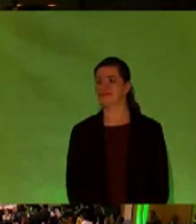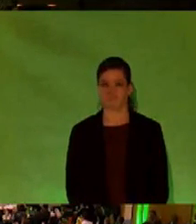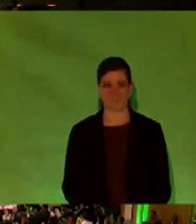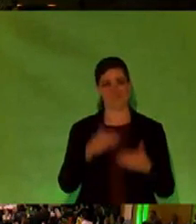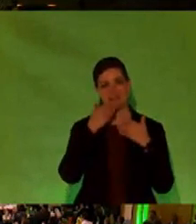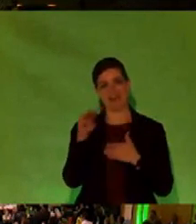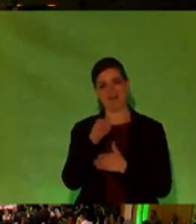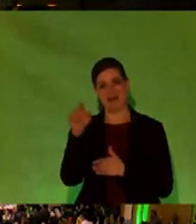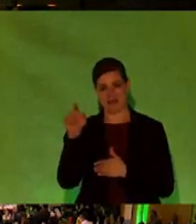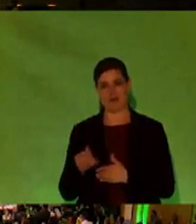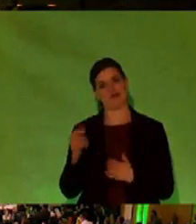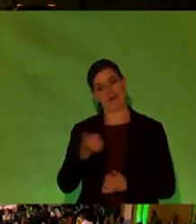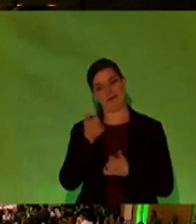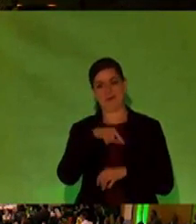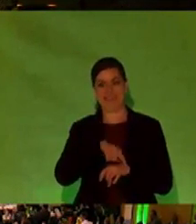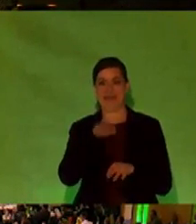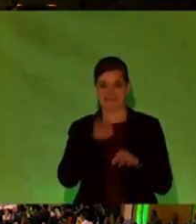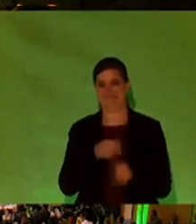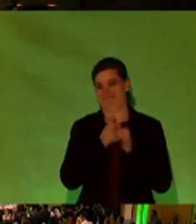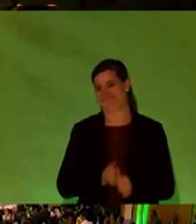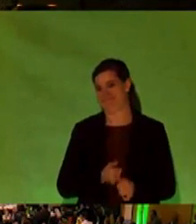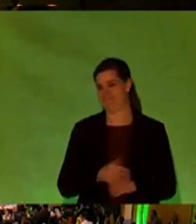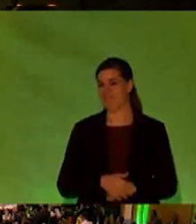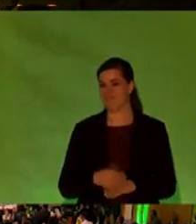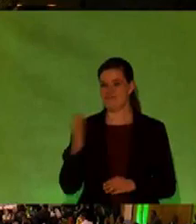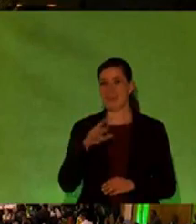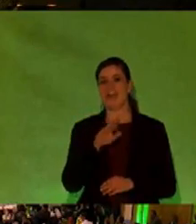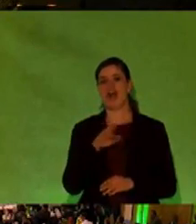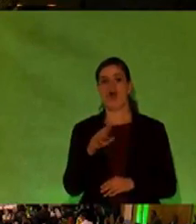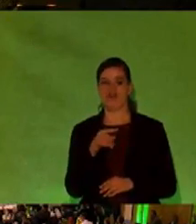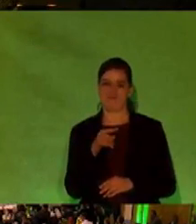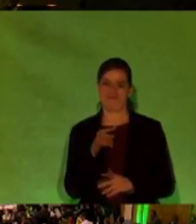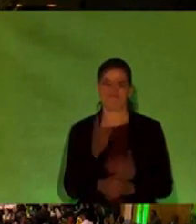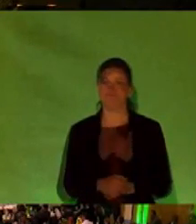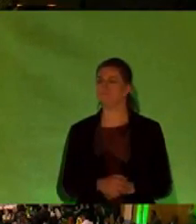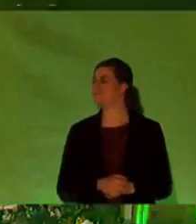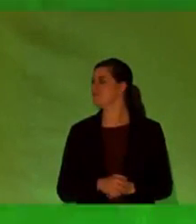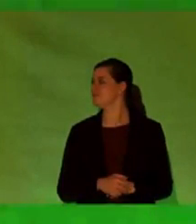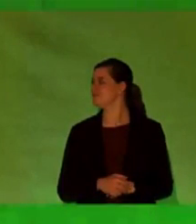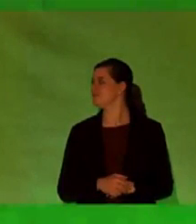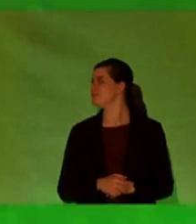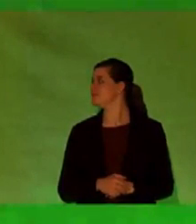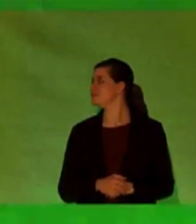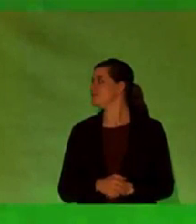Danke, Mario. Das war hervorragend in der Zeit. Dann hat jetzt Rolf Beul die Möglichkeit zur Gegenrede.